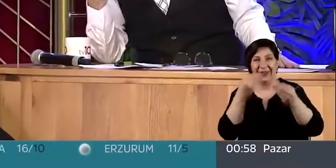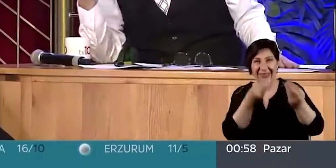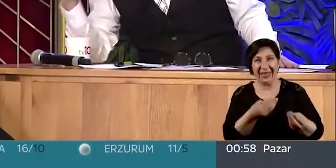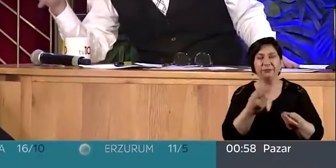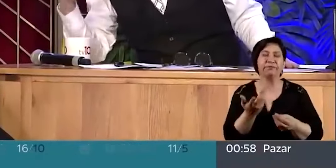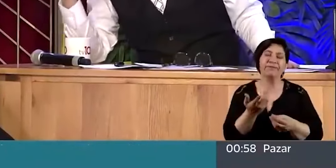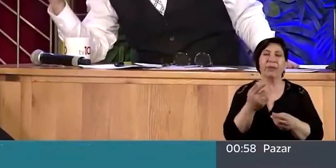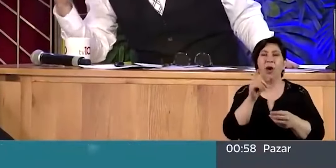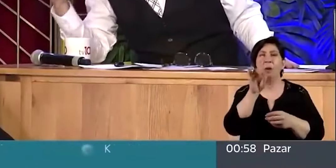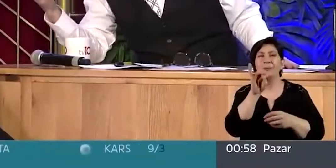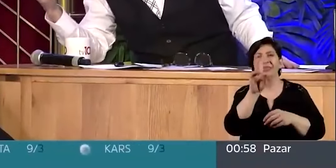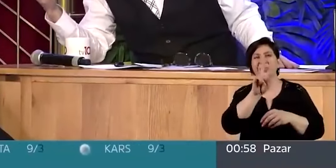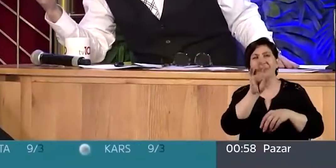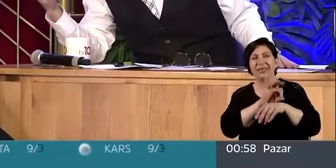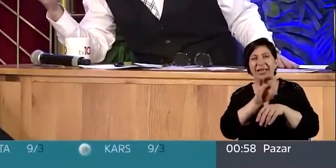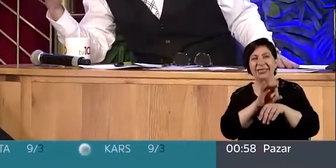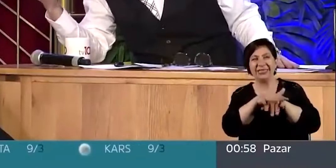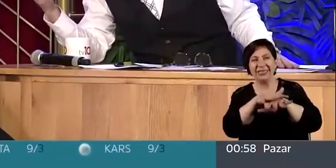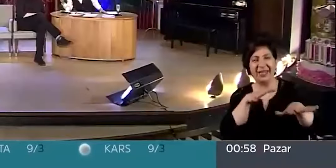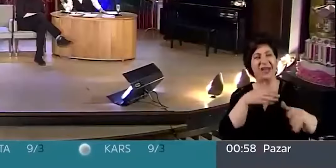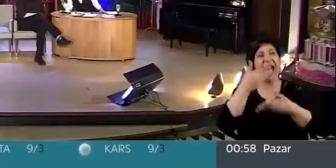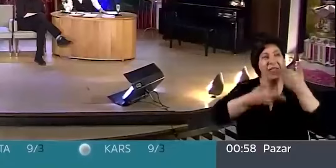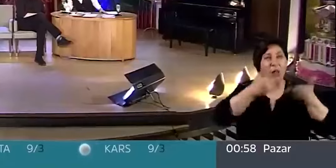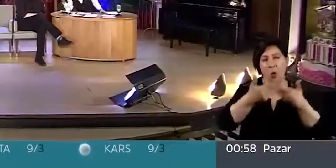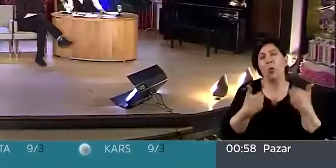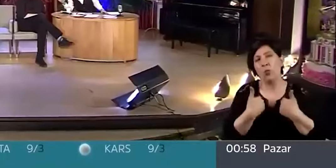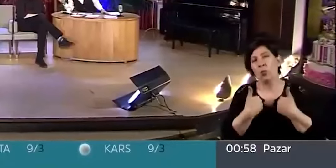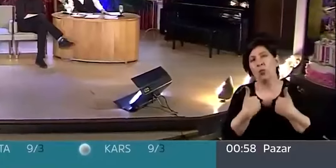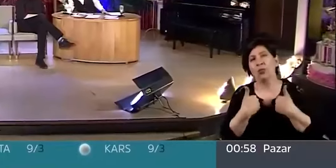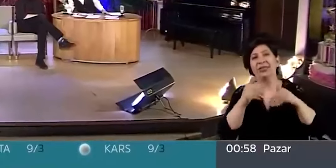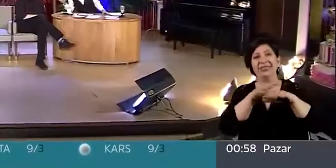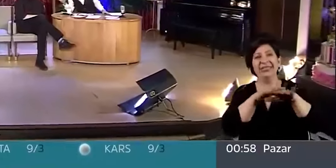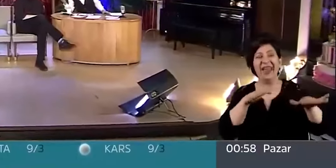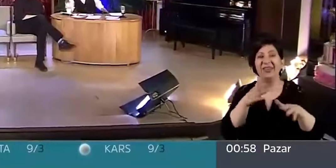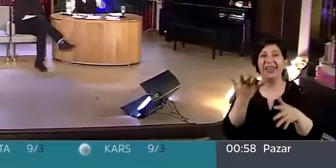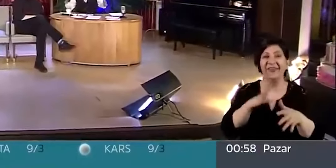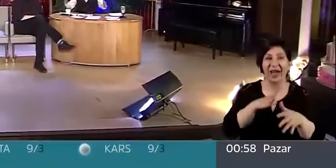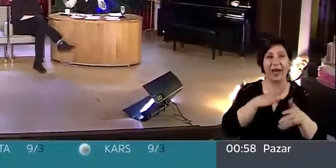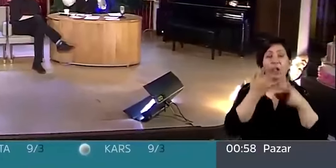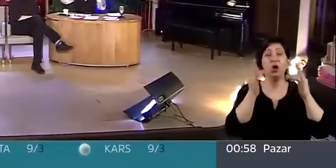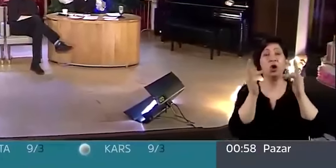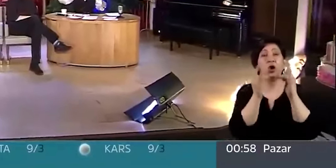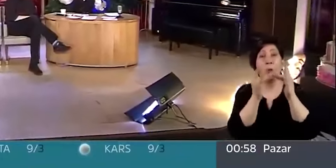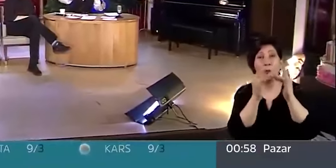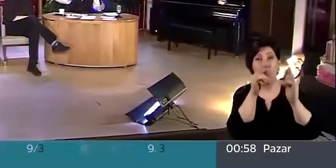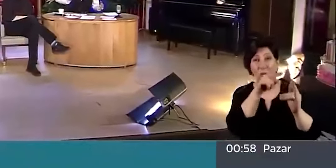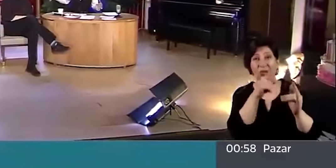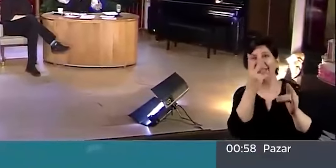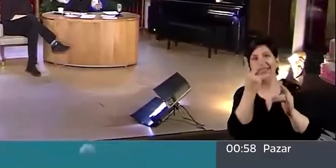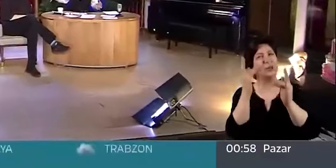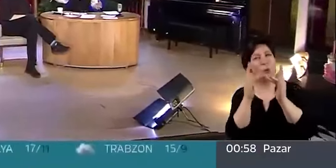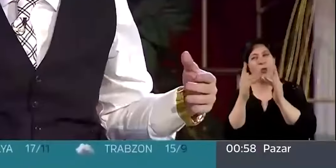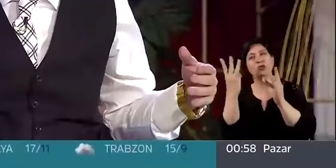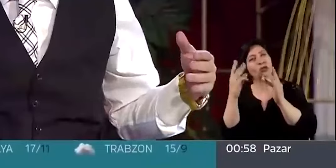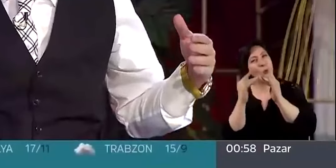verirken bakıyorum ki yani bir 15-20 dakikada bir trafikten bahsediyorum. Trafik haritasından bahsediyorum. Ve köprüler,